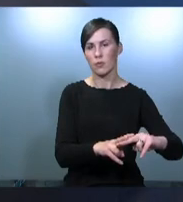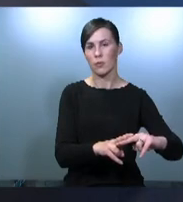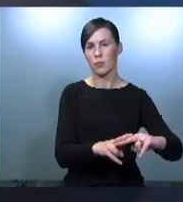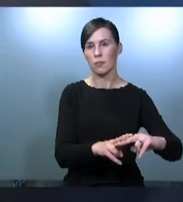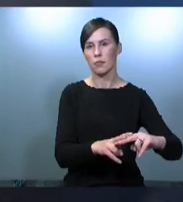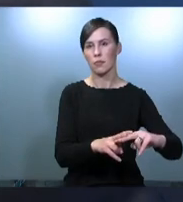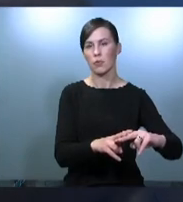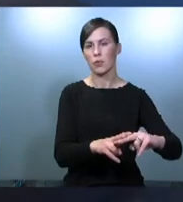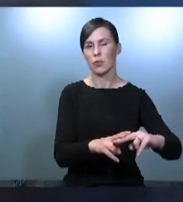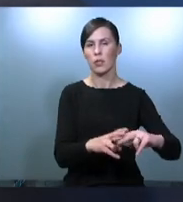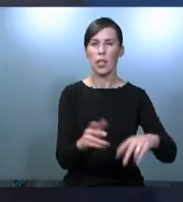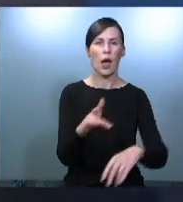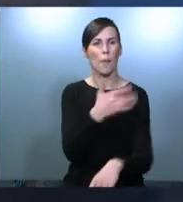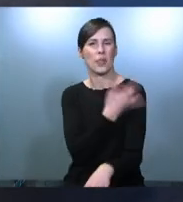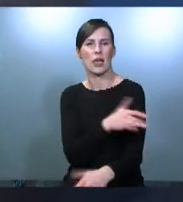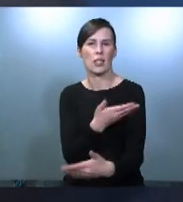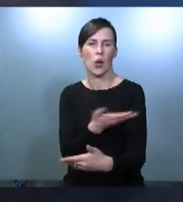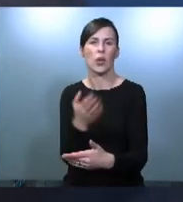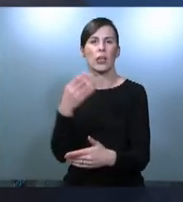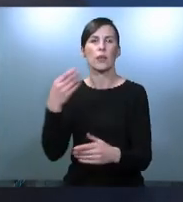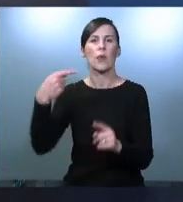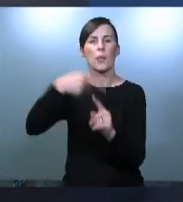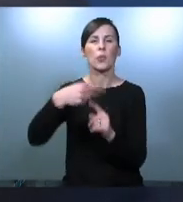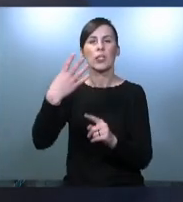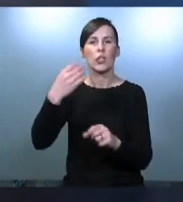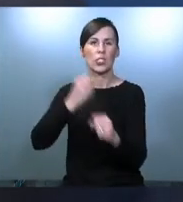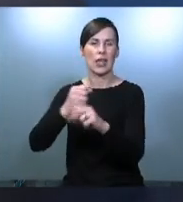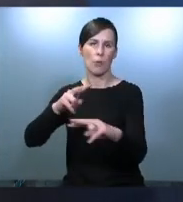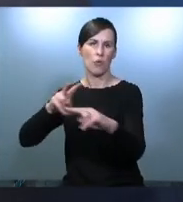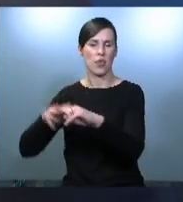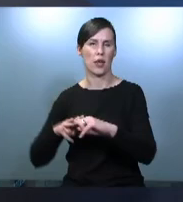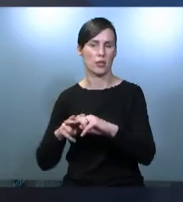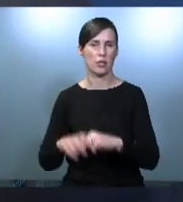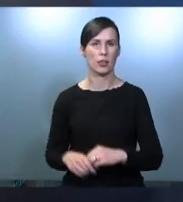darbo vietas aptarnaujimo srity. Tai va, tai ir